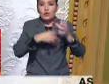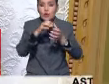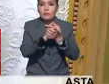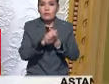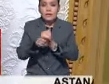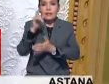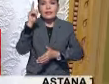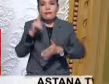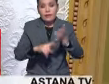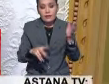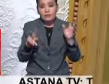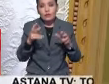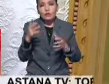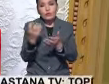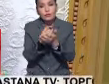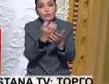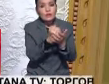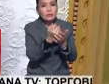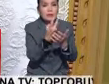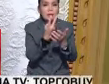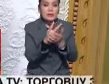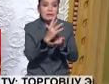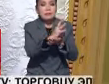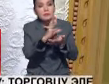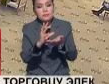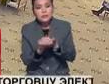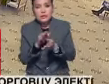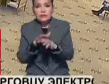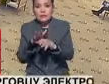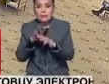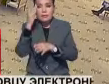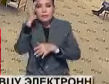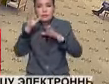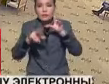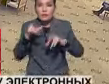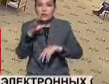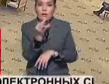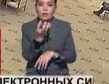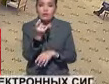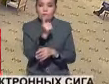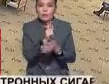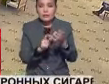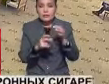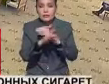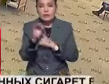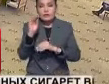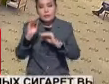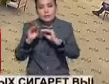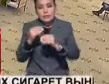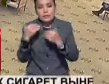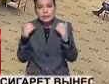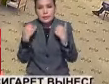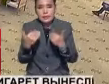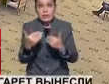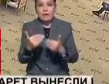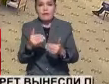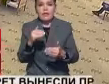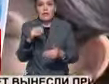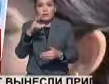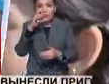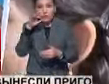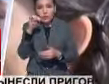доверия. Успехи вашей страны стали наглядным примером исполнения заветной мечты Махтум Кулиев Раги о создании сильного туркменского